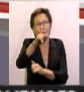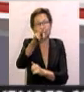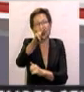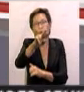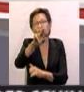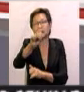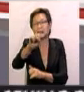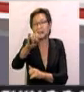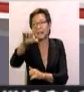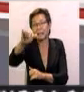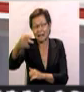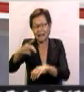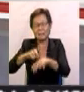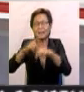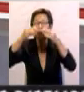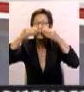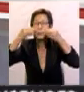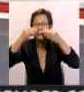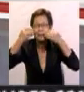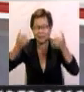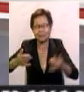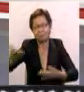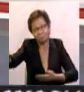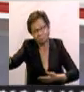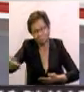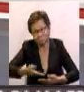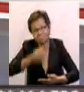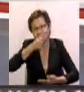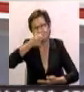Kuching. Silakan, Nor Sila.